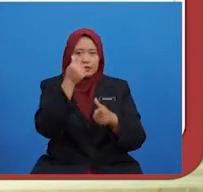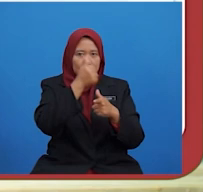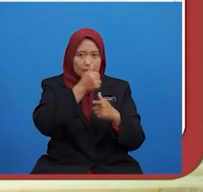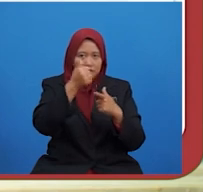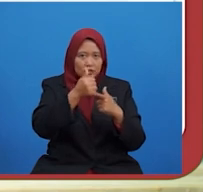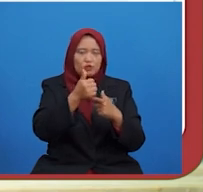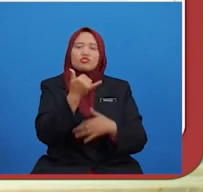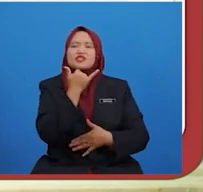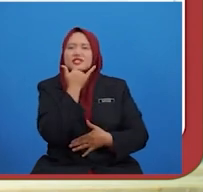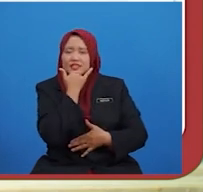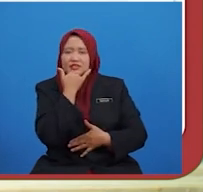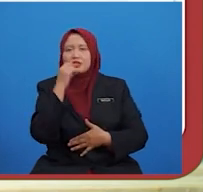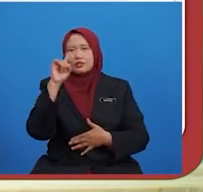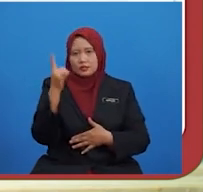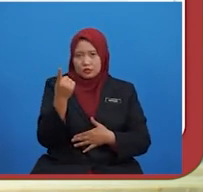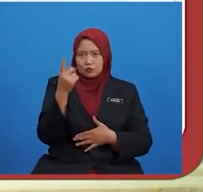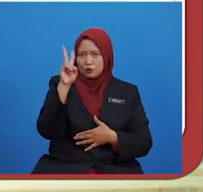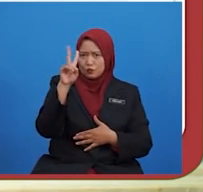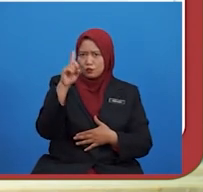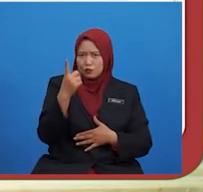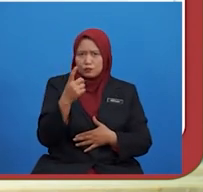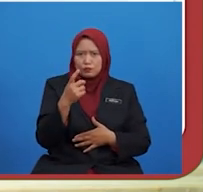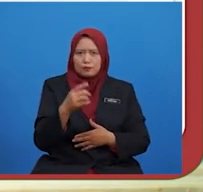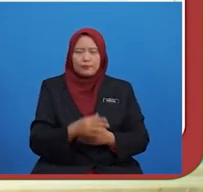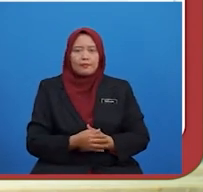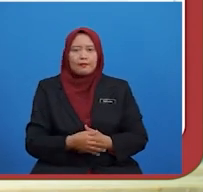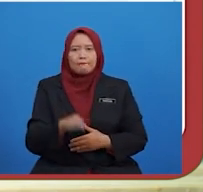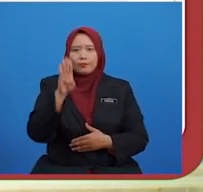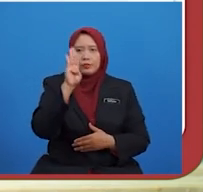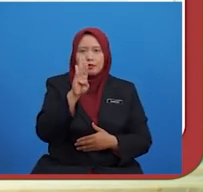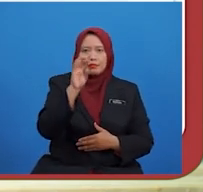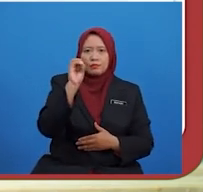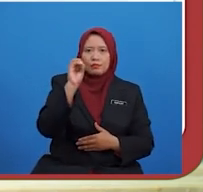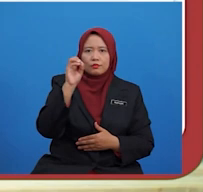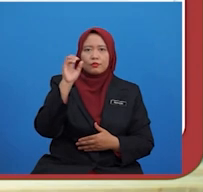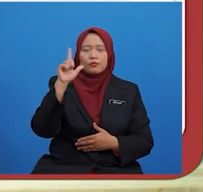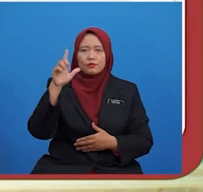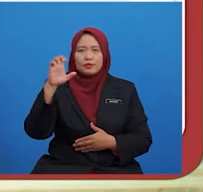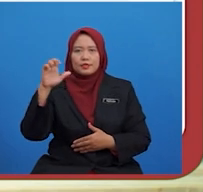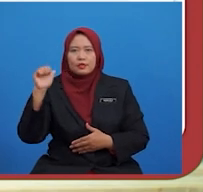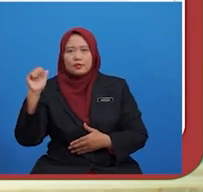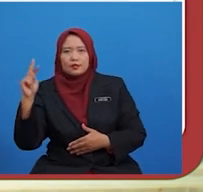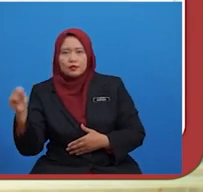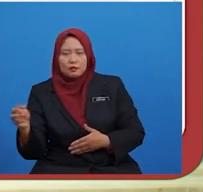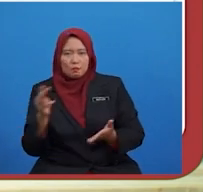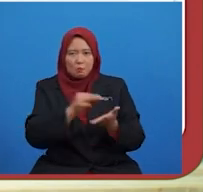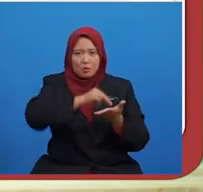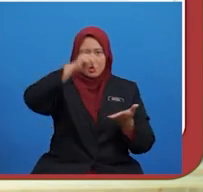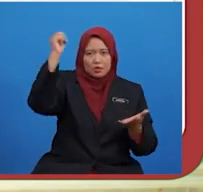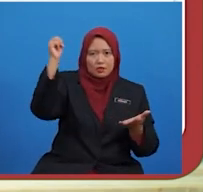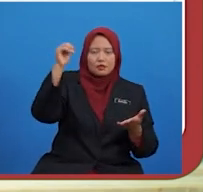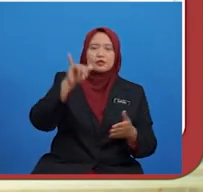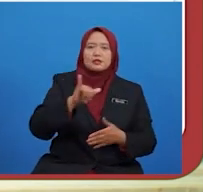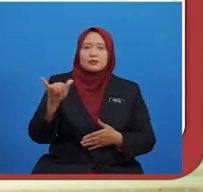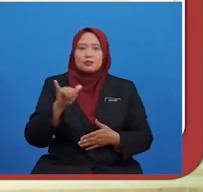Kaedah pertama adalah seperti berikut. Boolean mahal sama dengan true.